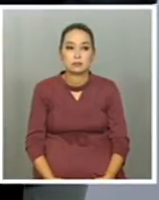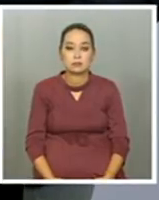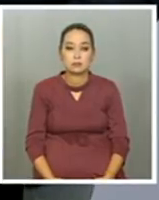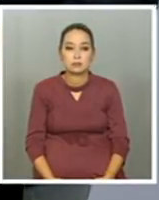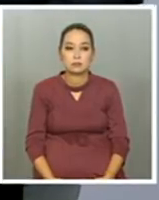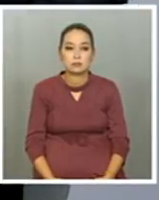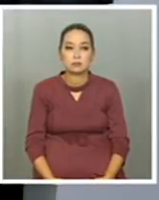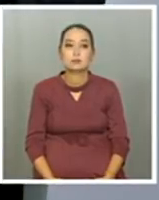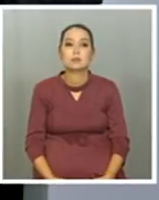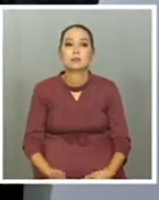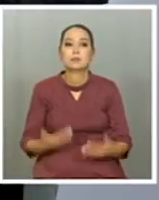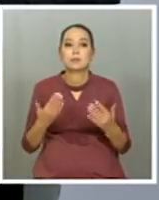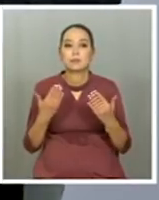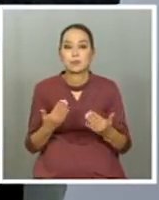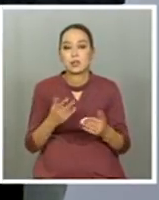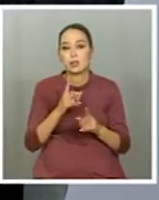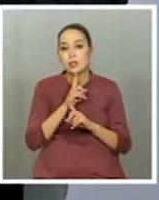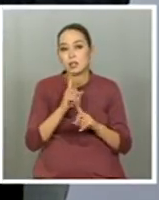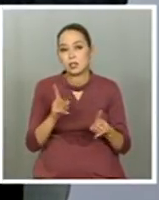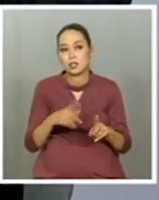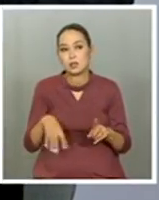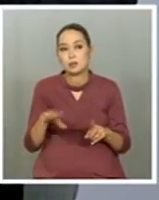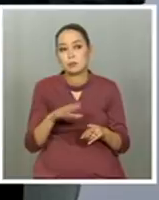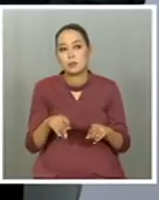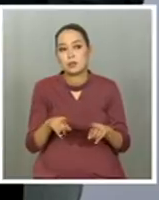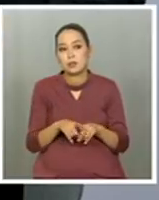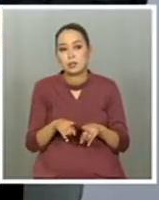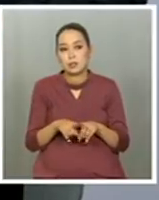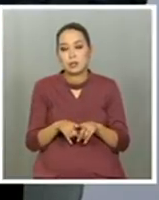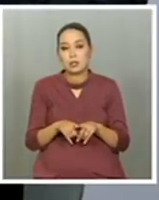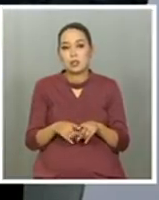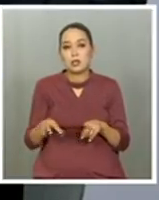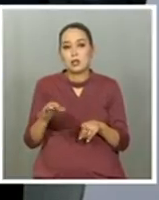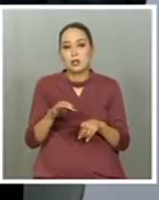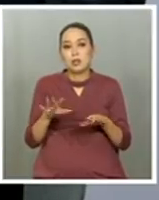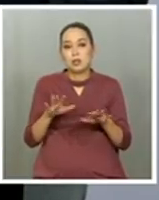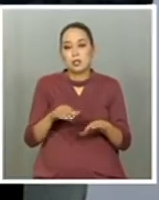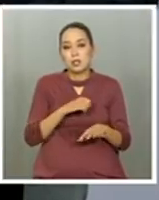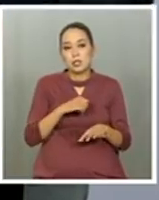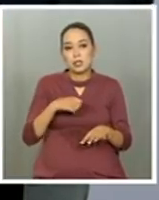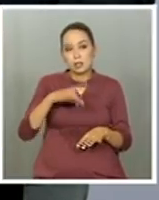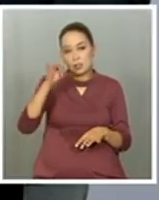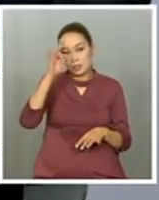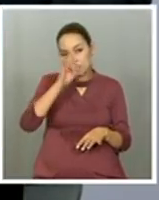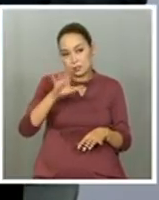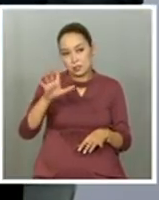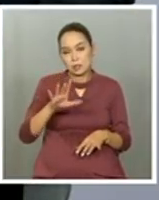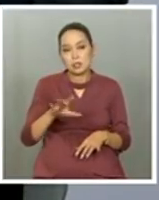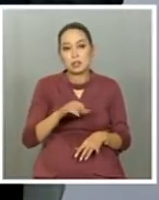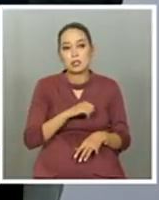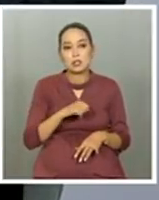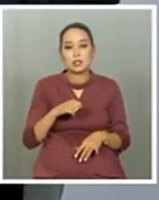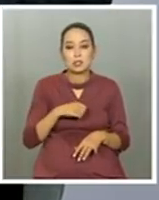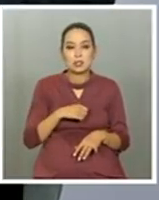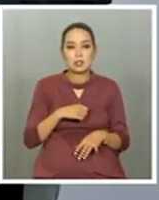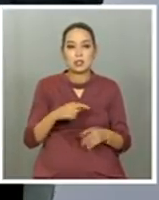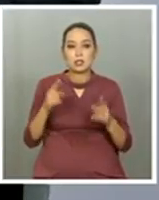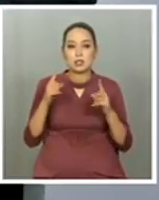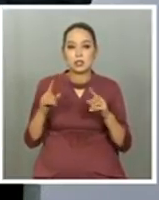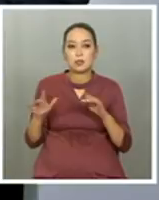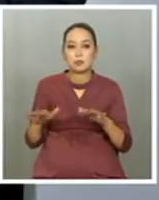Ал енді ерекше қорғауға алынған аумақтардың ең танымалдары, ең ауқымдылары, ең әдемілері